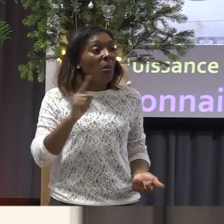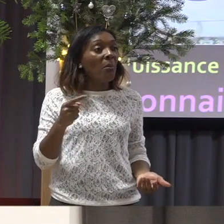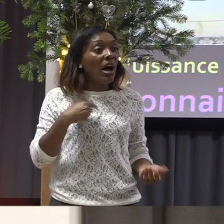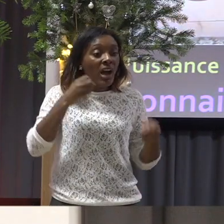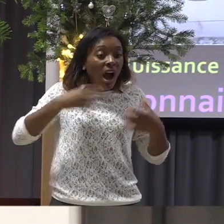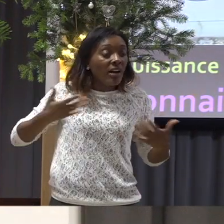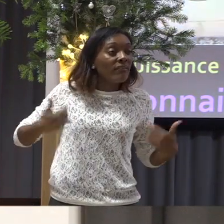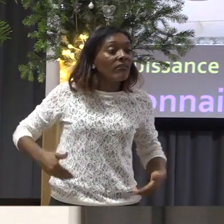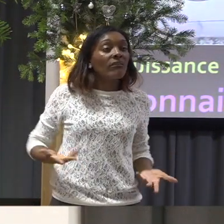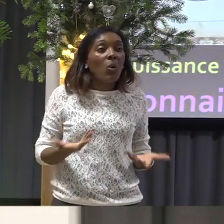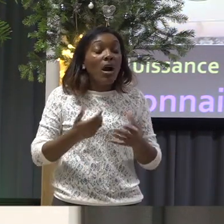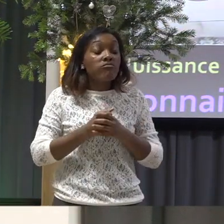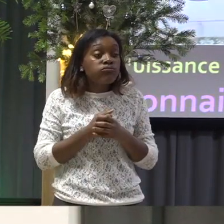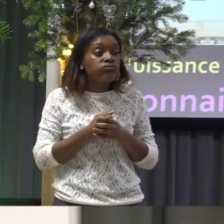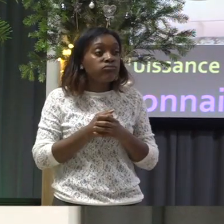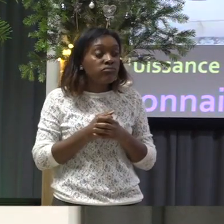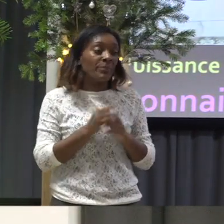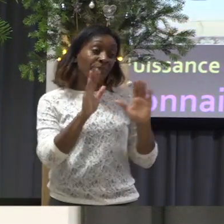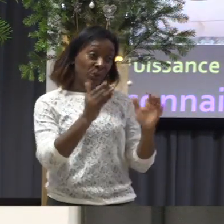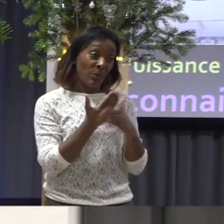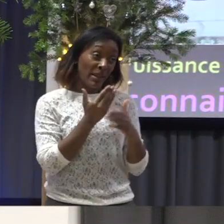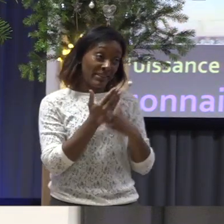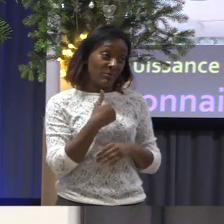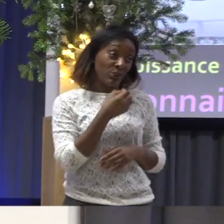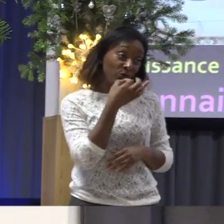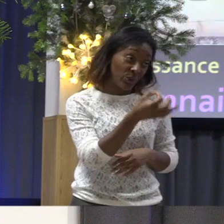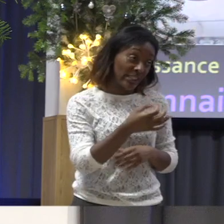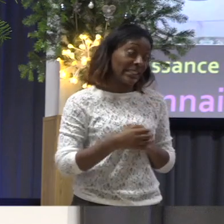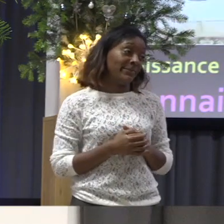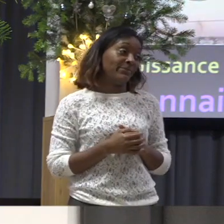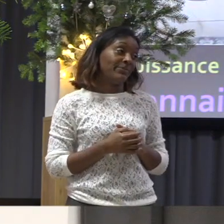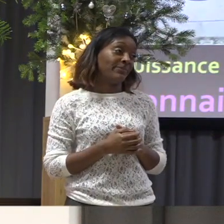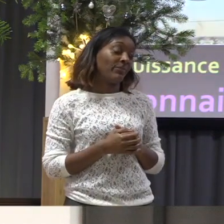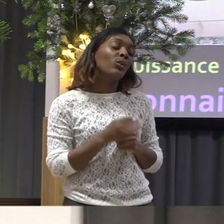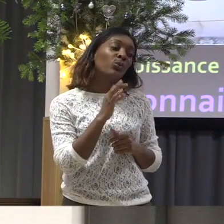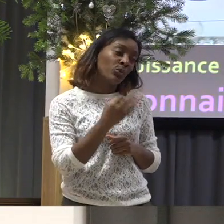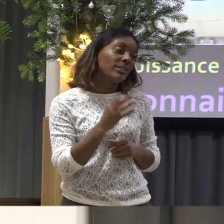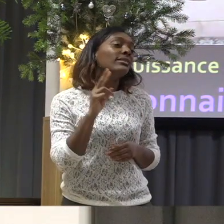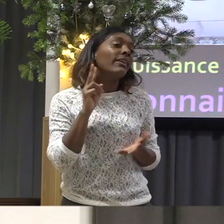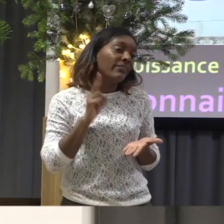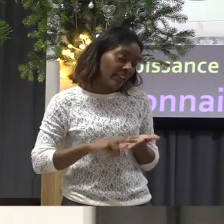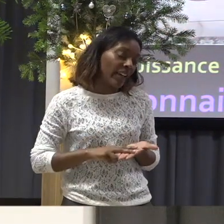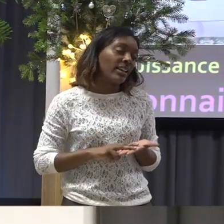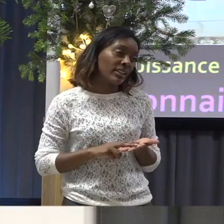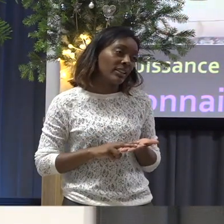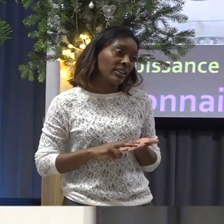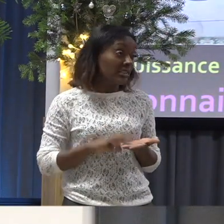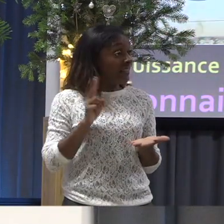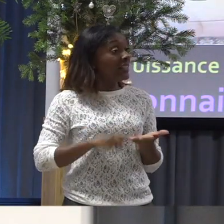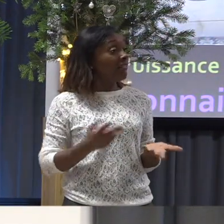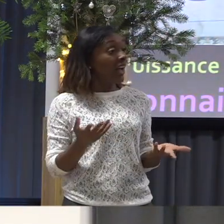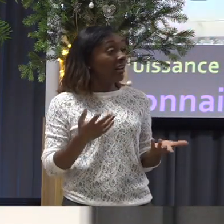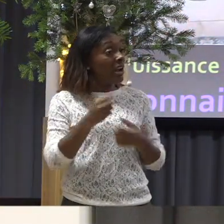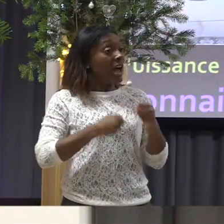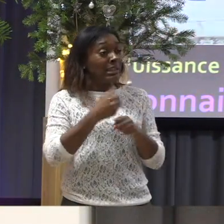m'arrive. Ce matin, je suis venu te dire, oui, c'est peut-être ça, la réalité, les